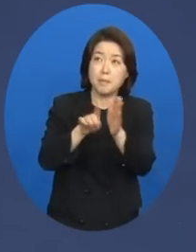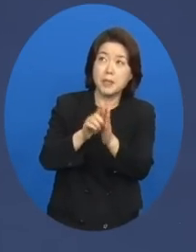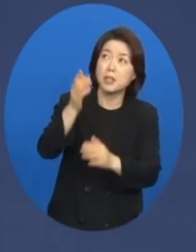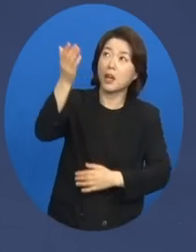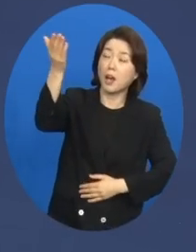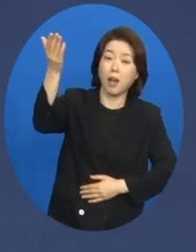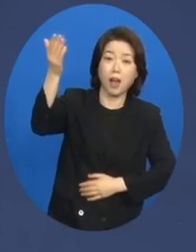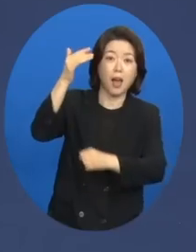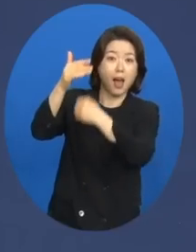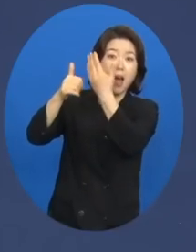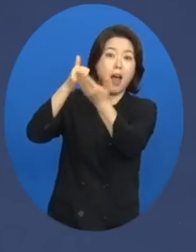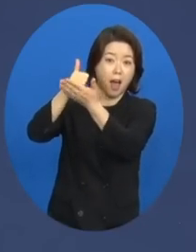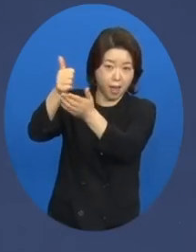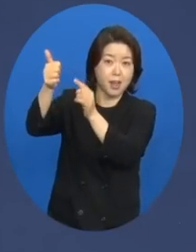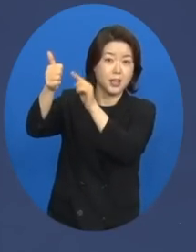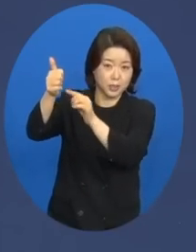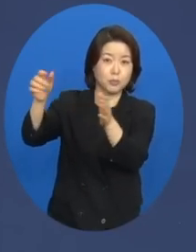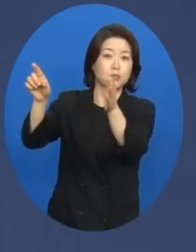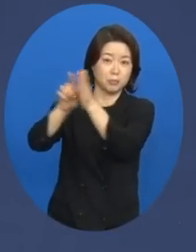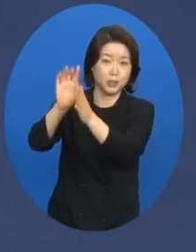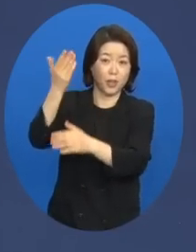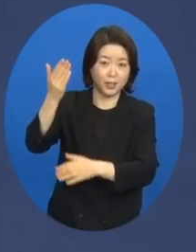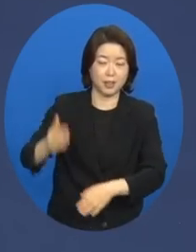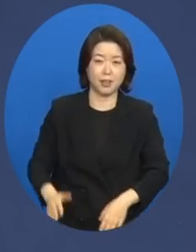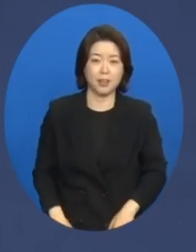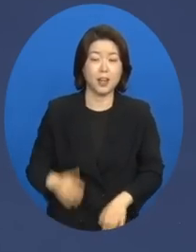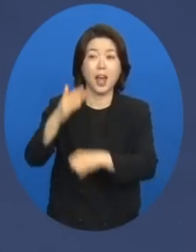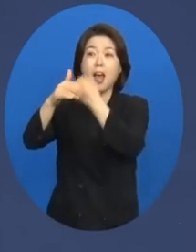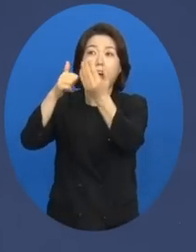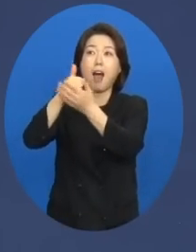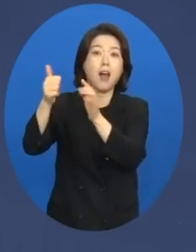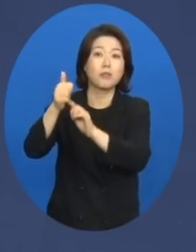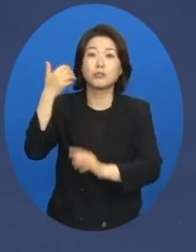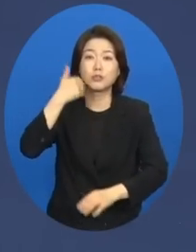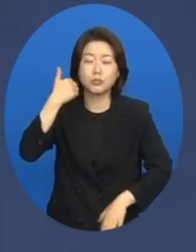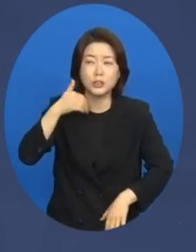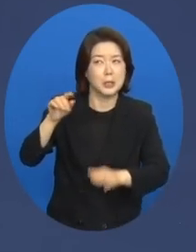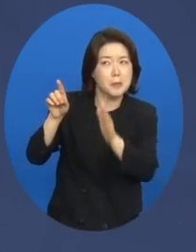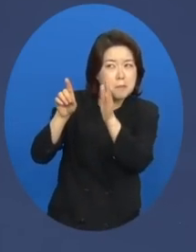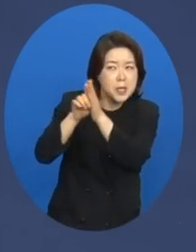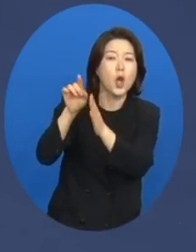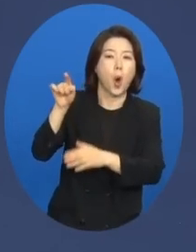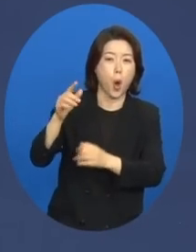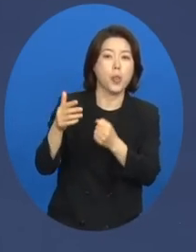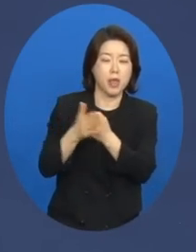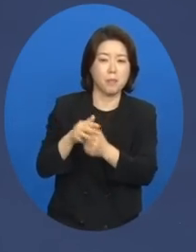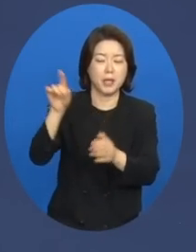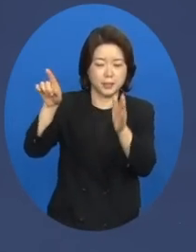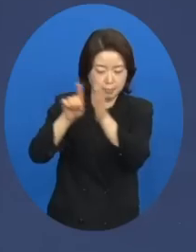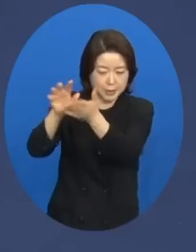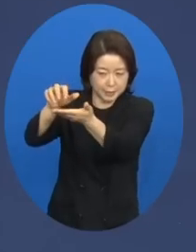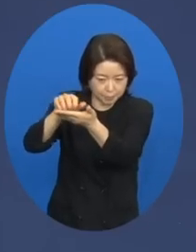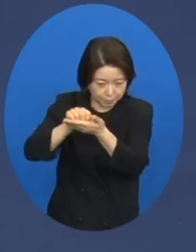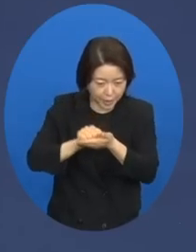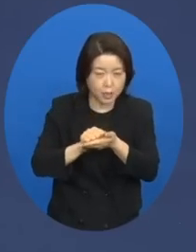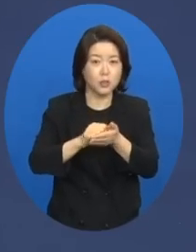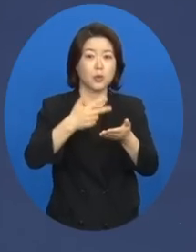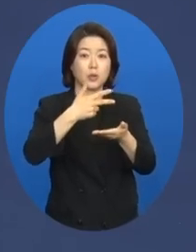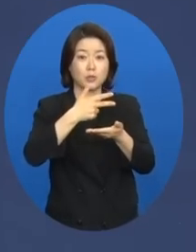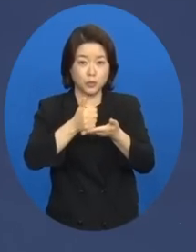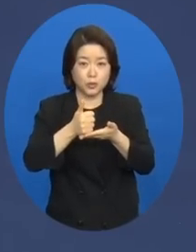대상이신 하나님 그분을 믿는 거예요. 그러니까 그분이 어떤 분이신지를 믿기 때문에 그 믿음으로 주님께서